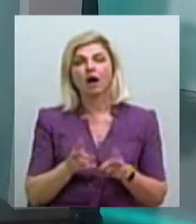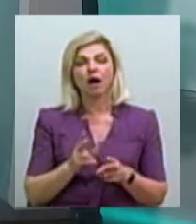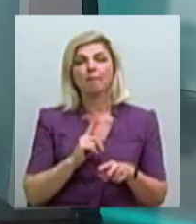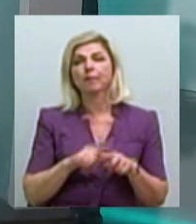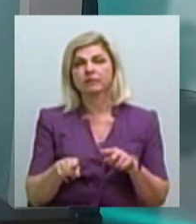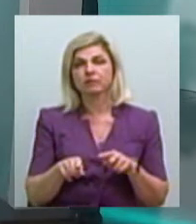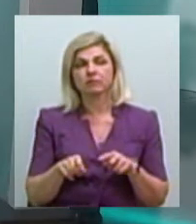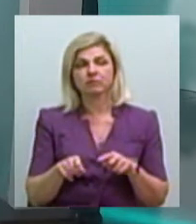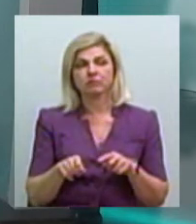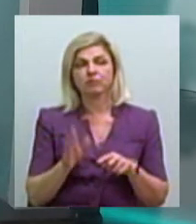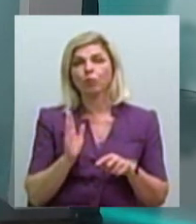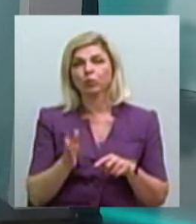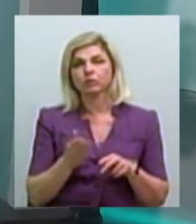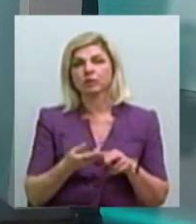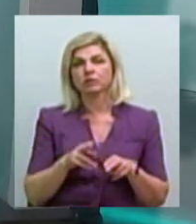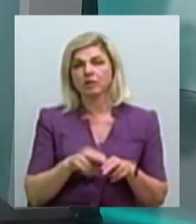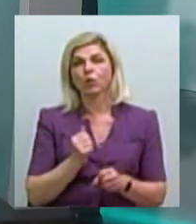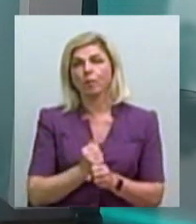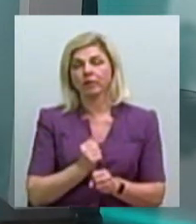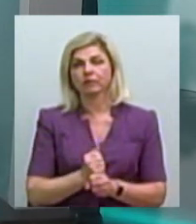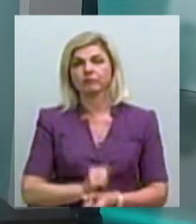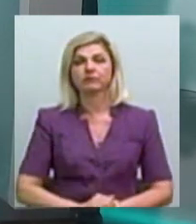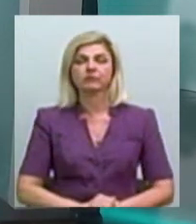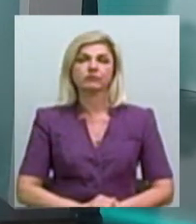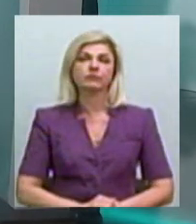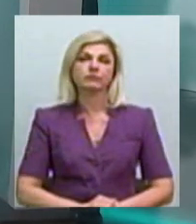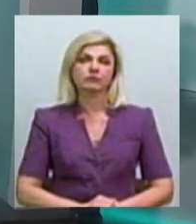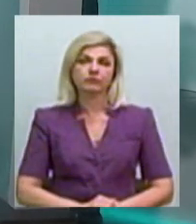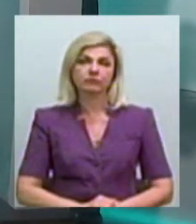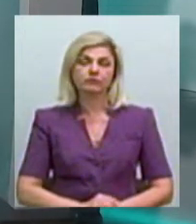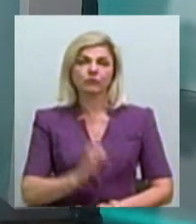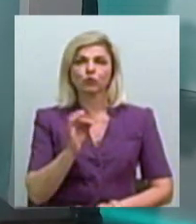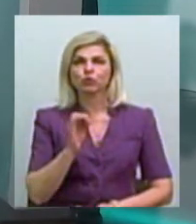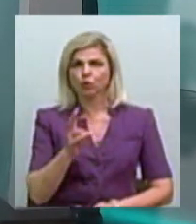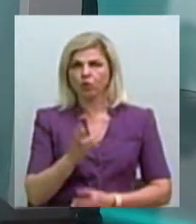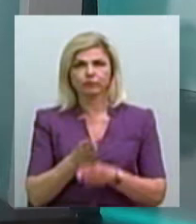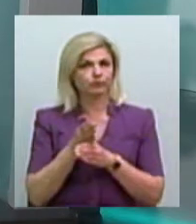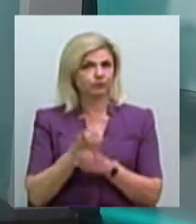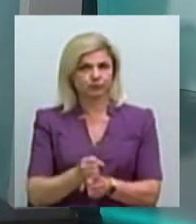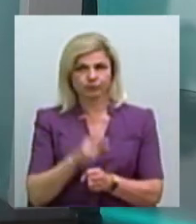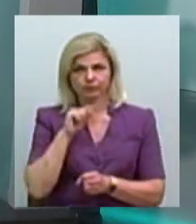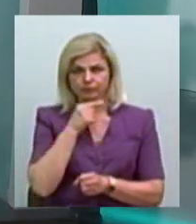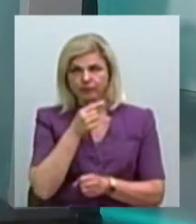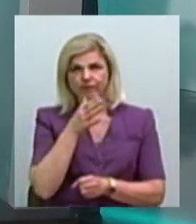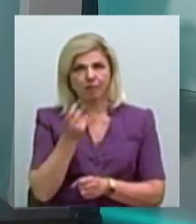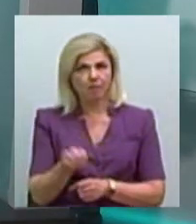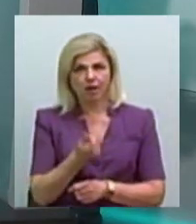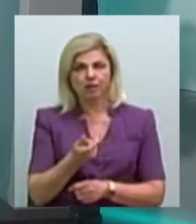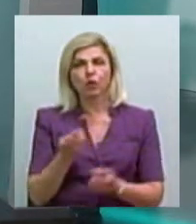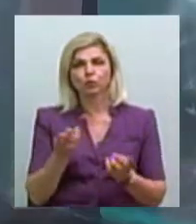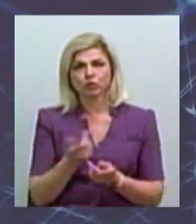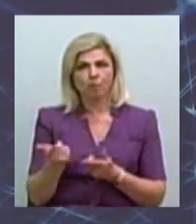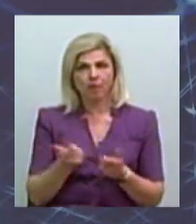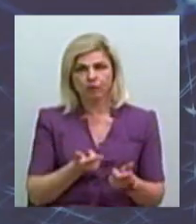ви будете працювати над цим? Сроки крайне сжаты, времени мало, нужно